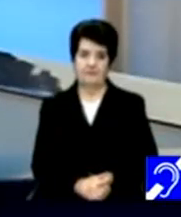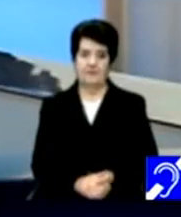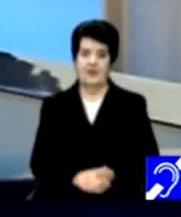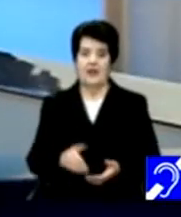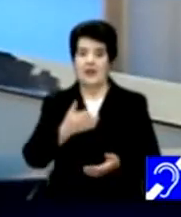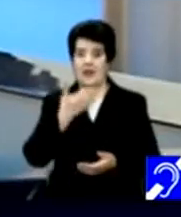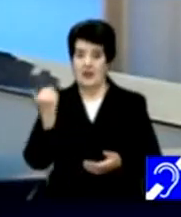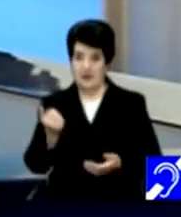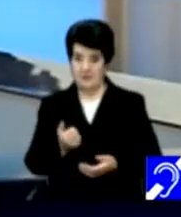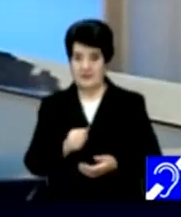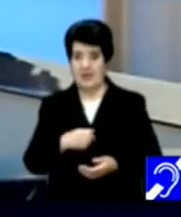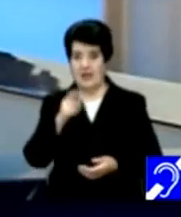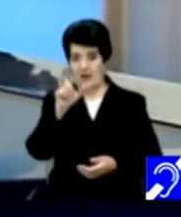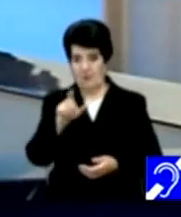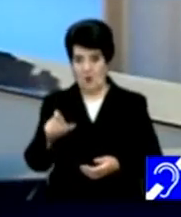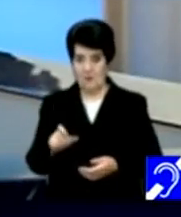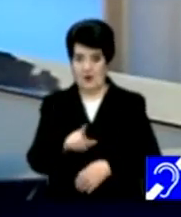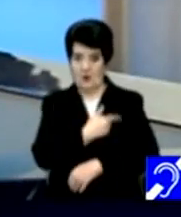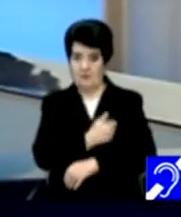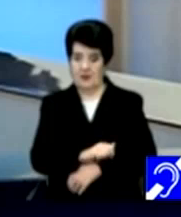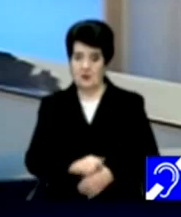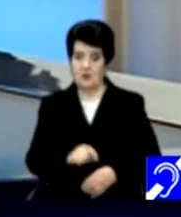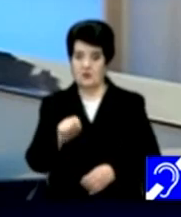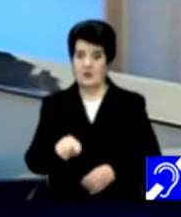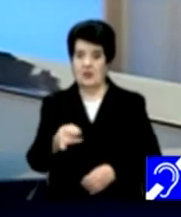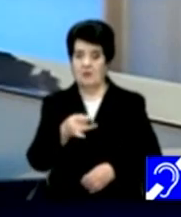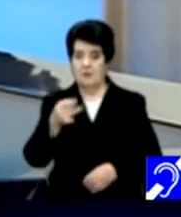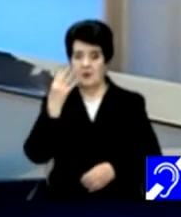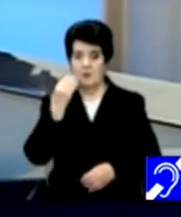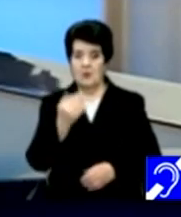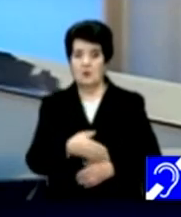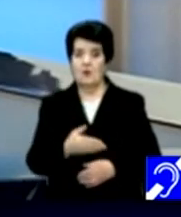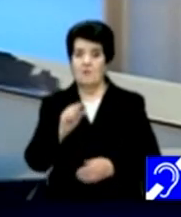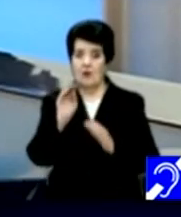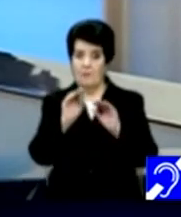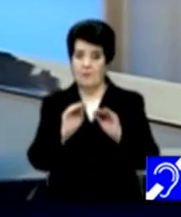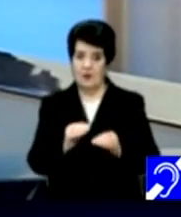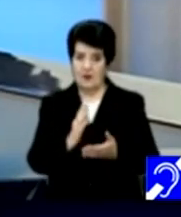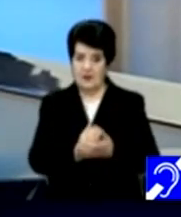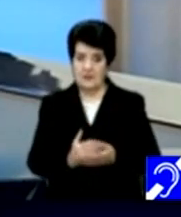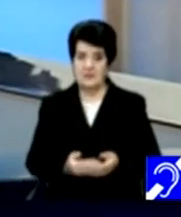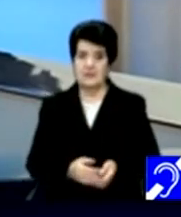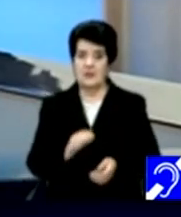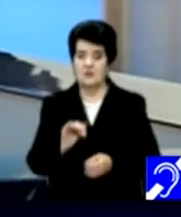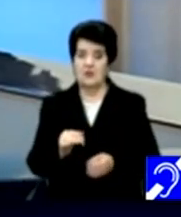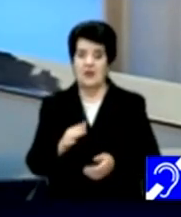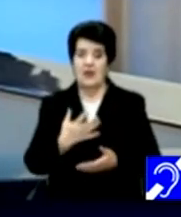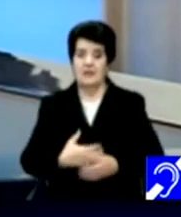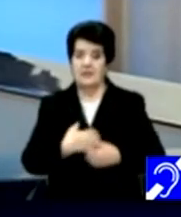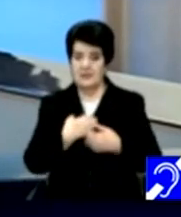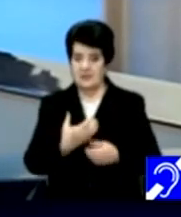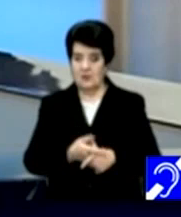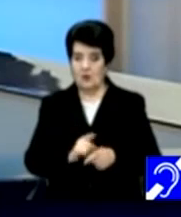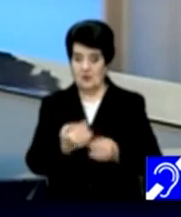Lipsa personalului medical este tot mai simțită în spitalele din Republica Moldova. Problema este veche și are efecte dezastruoase, mai ales acum